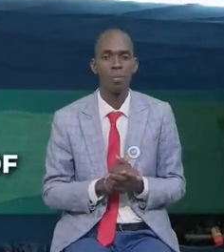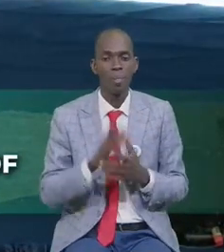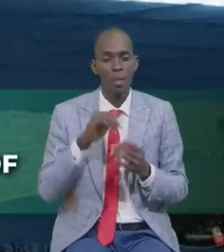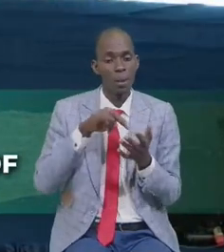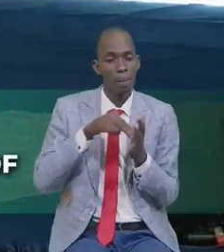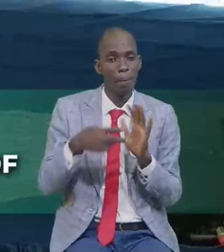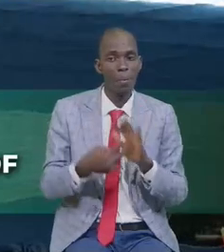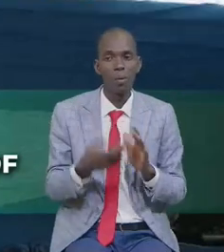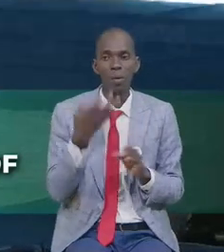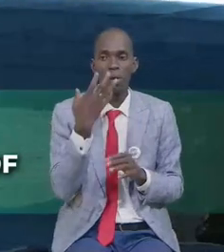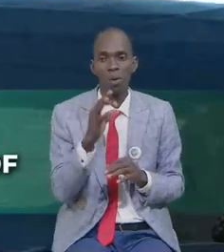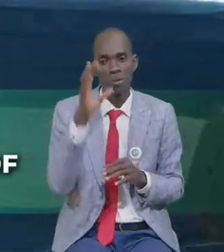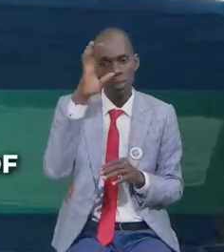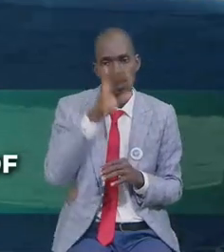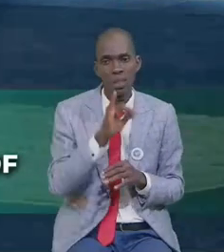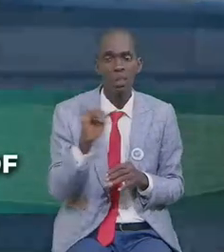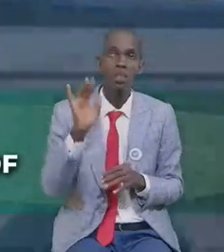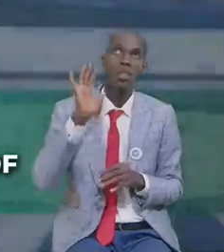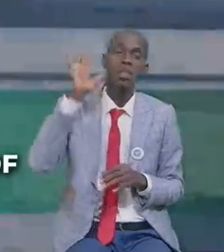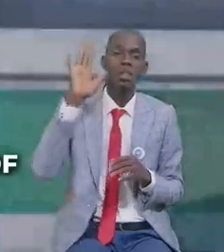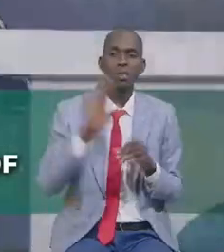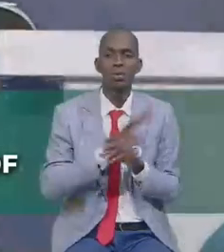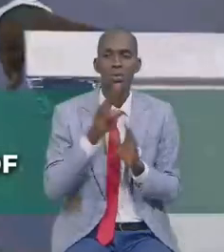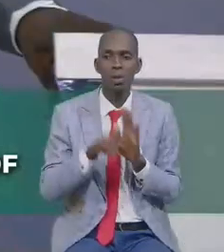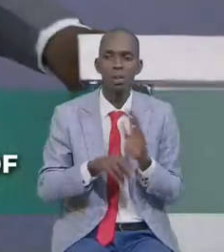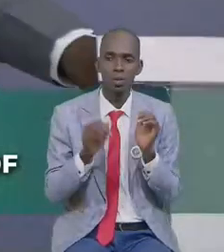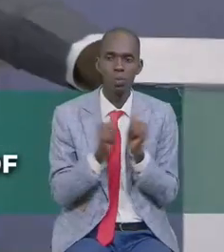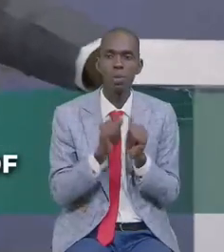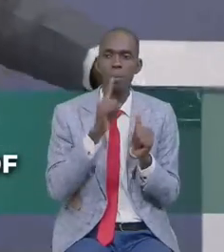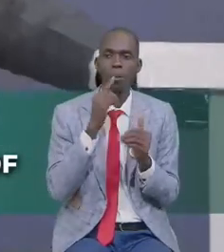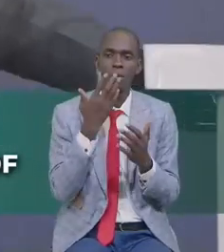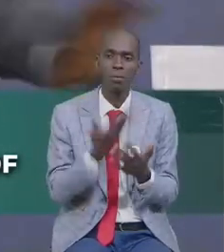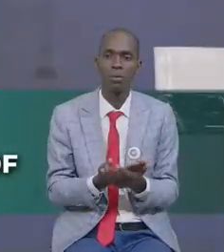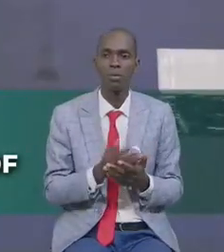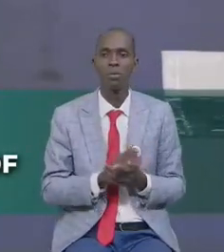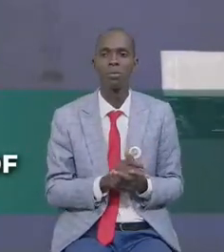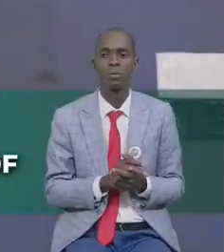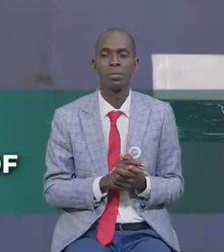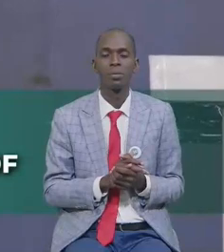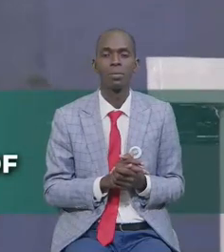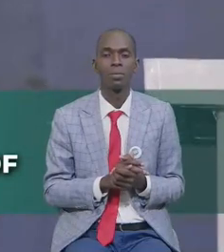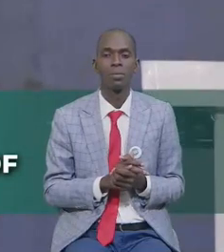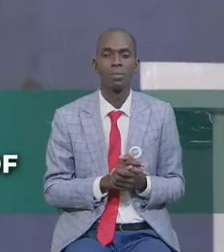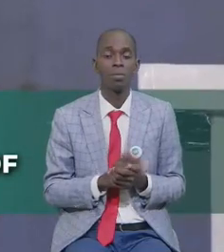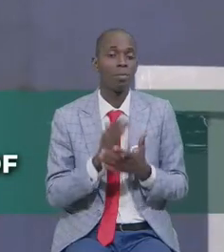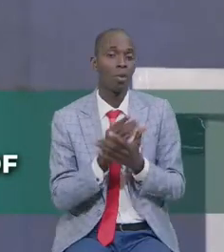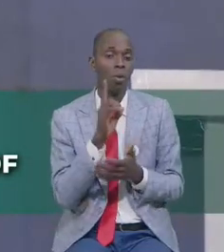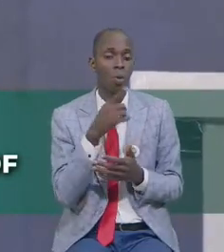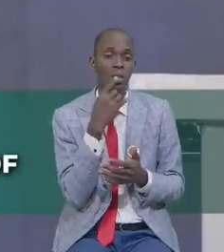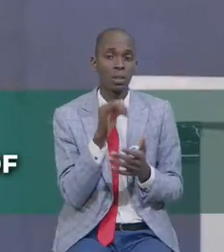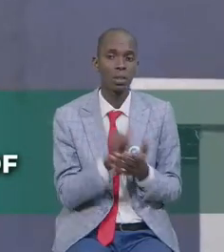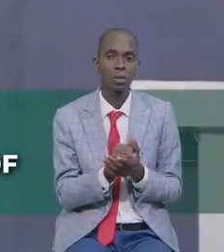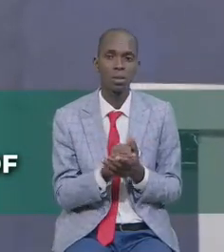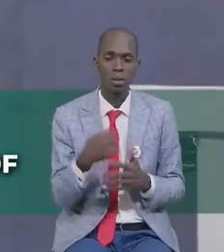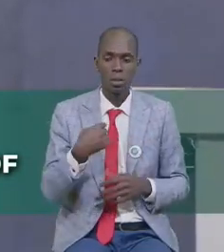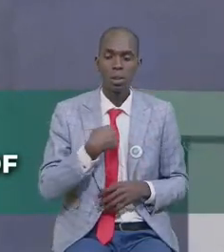Le but de chercher sa plénitude avec preuve. Quelqu'un dit, je cherche